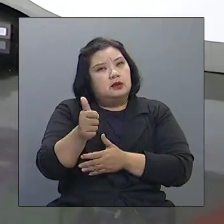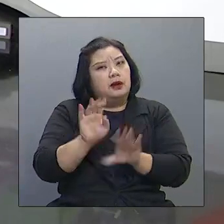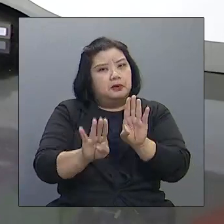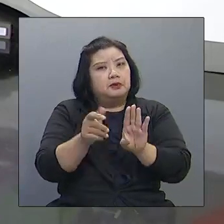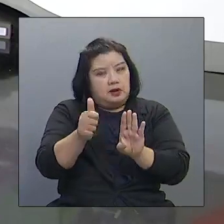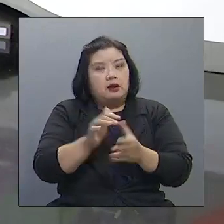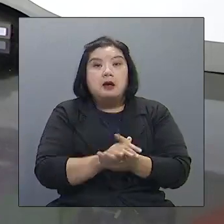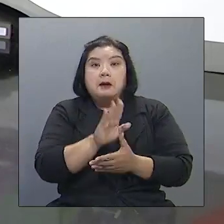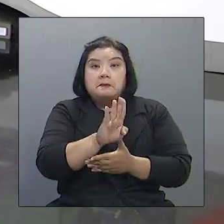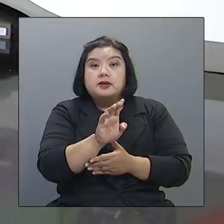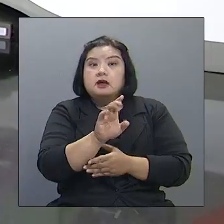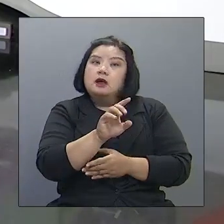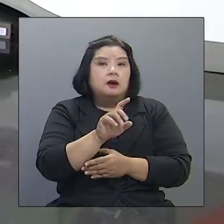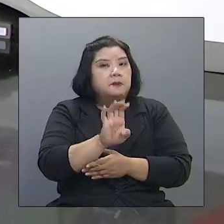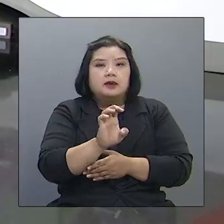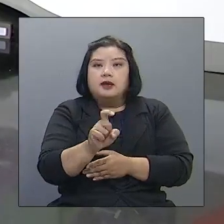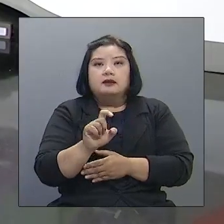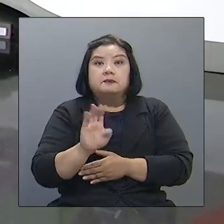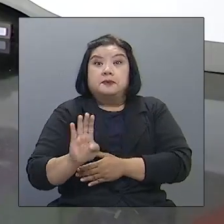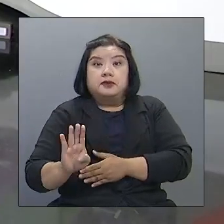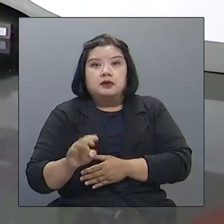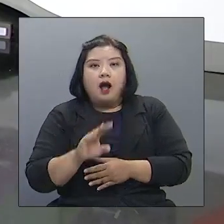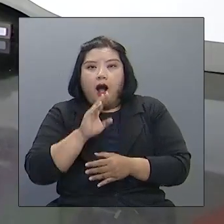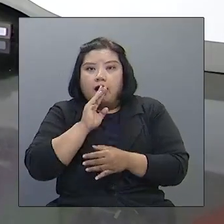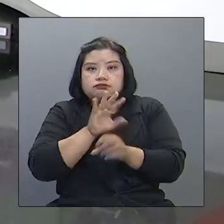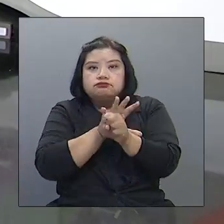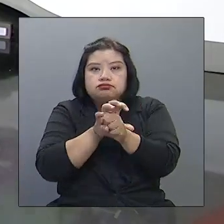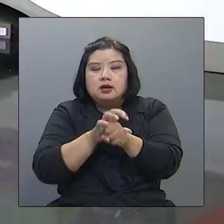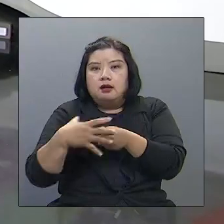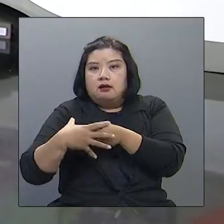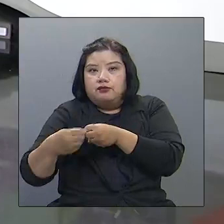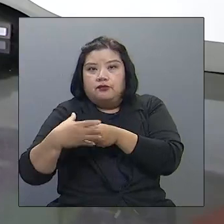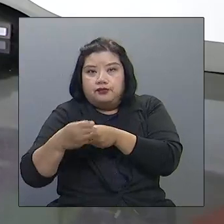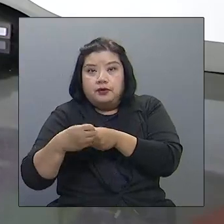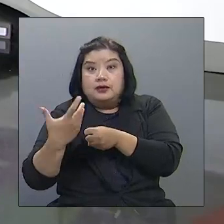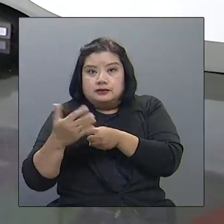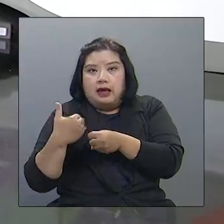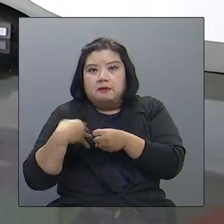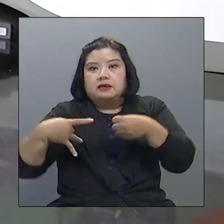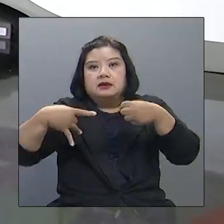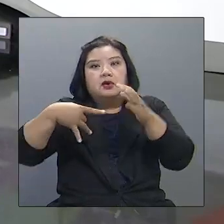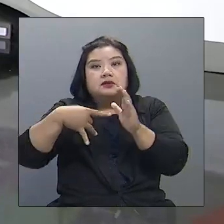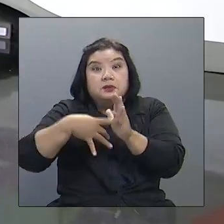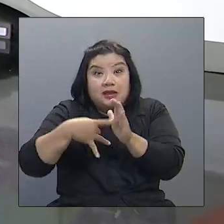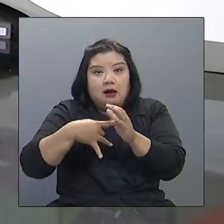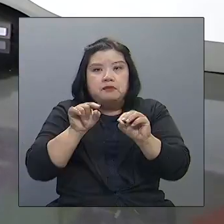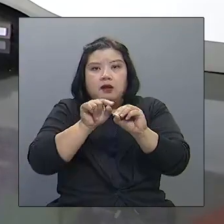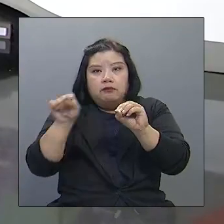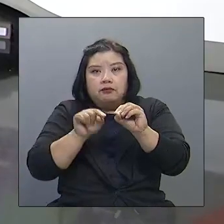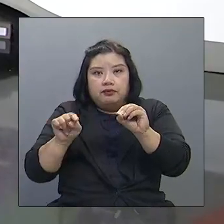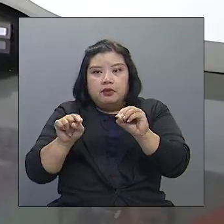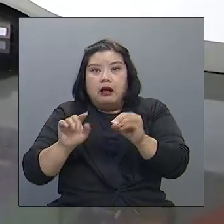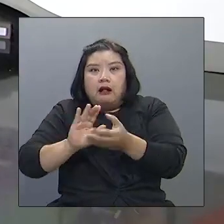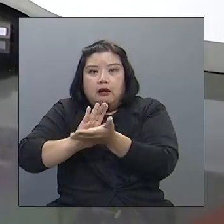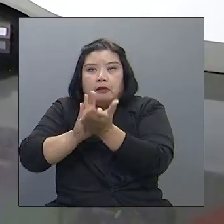า BXBB ถ้าเกิดปล่อยให้เขากระจายตัวแบบนี้เขาก็จะมีการเปลี่ยนแปลงต่อมีการเปลี่ยนแปลงต่อนี่คือธรรมชาติของไวรัสอยู่แล้วเพราะว่าถ้